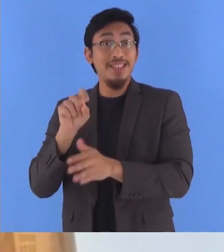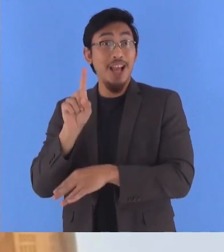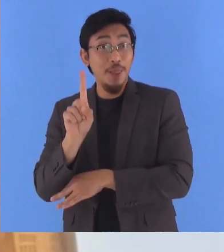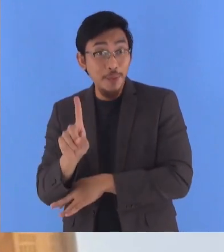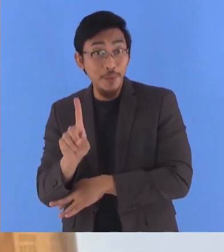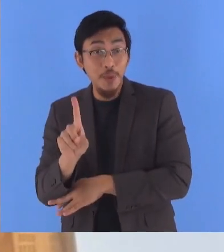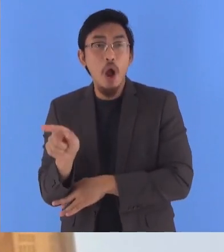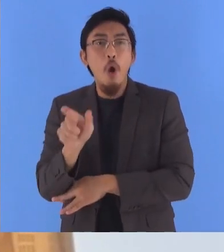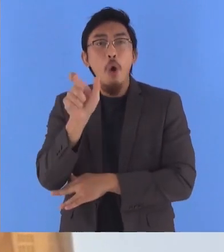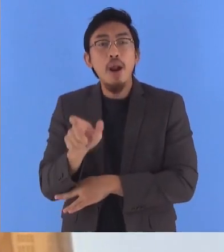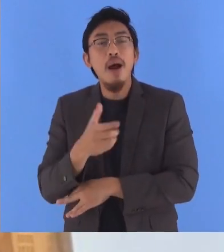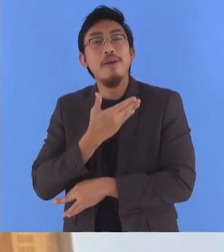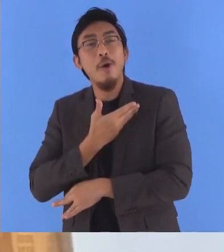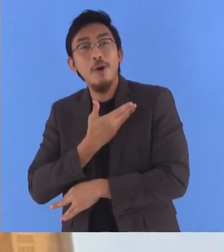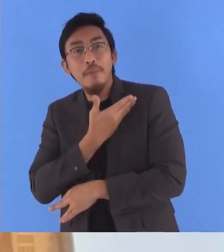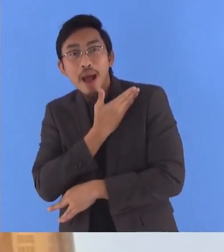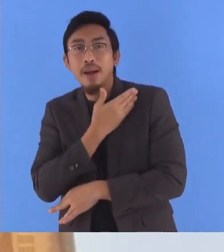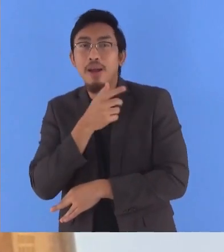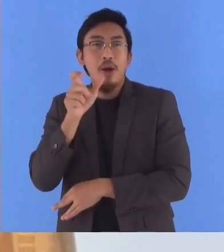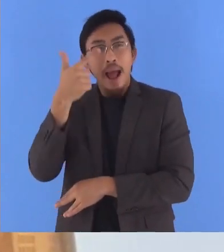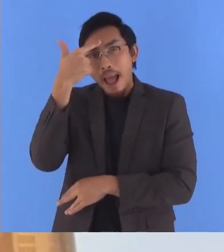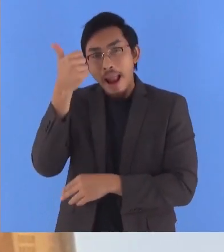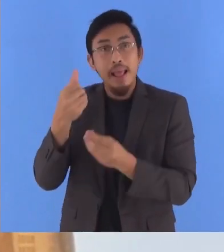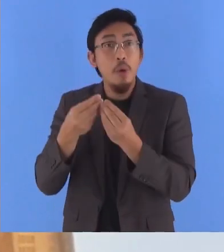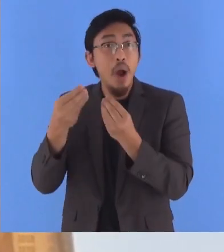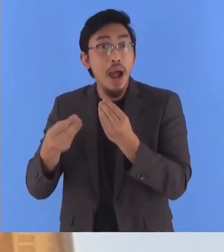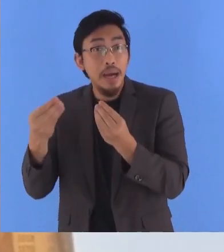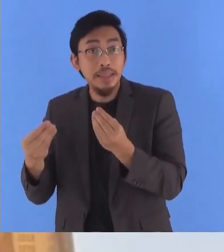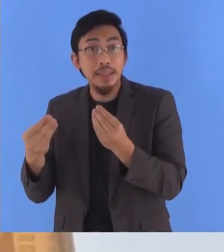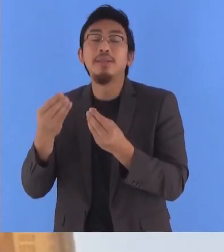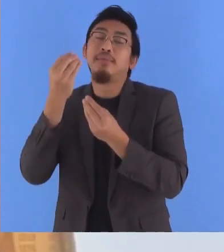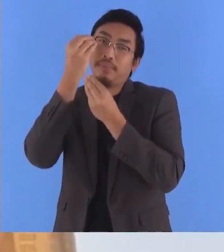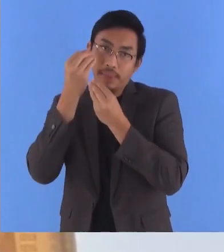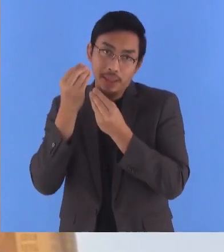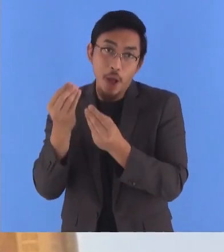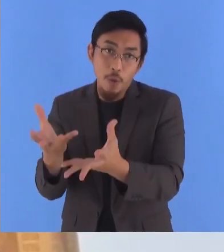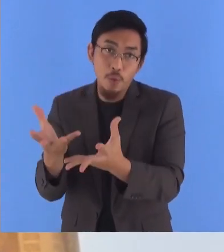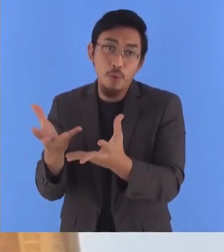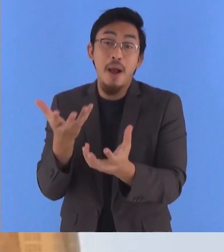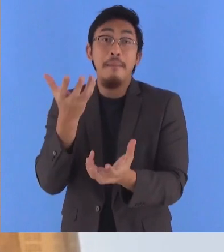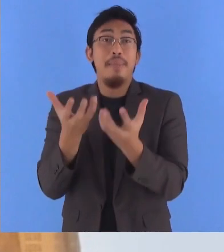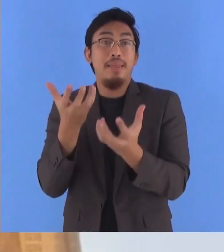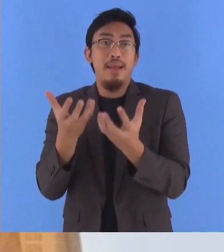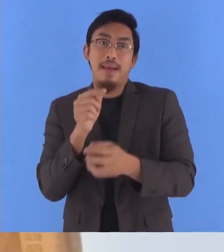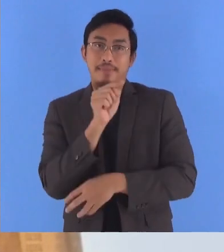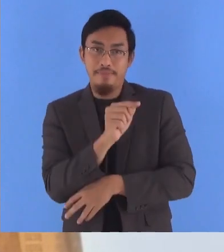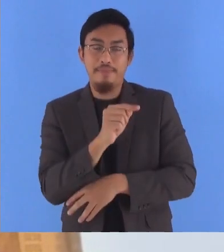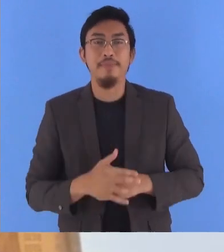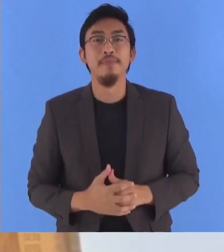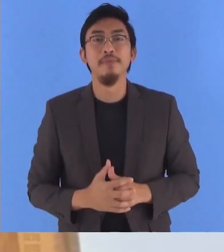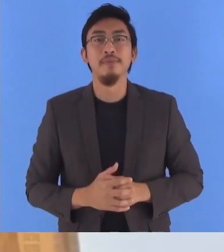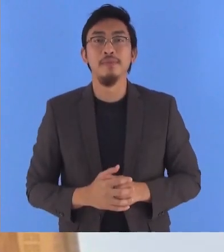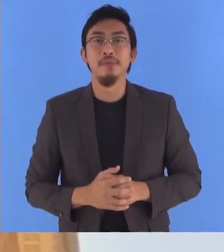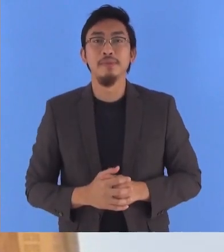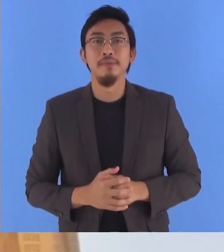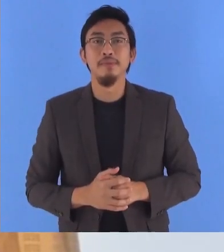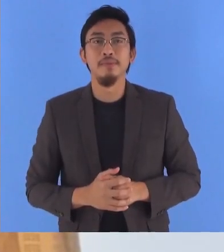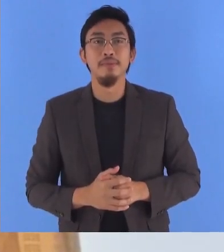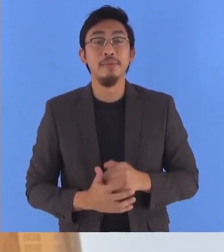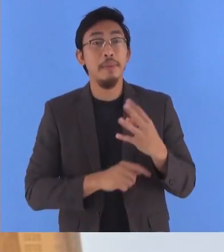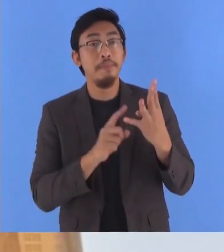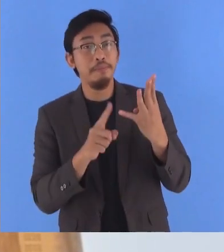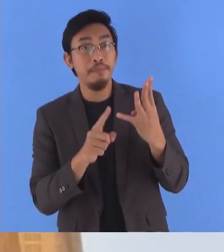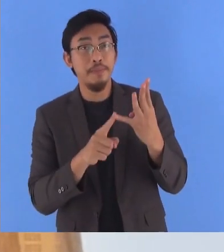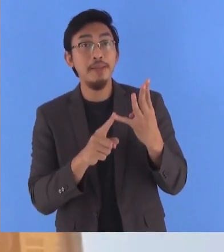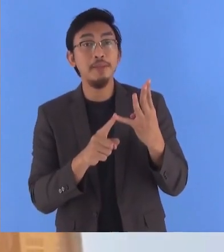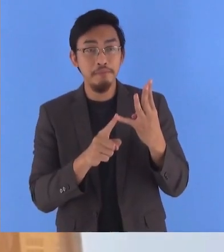sampai batas waktu sebagaimana dimaksud pada ayat 1 korban atau ahli warisnya memberitahukan hal tersebut kepada